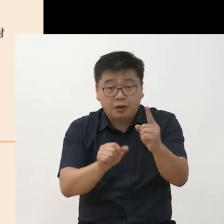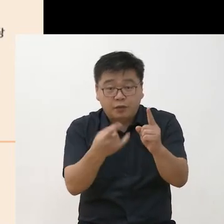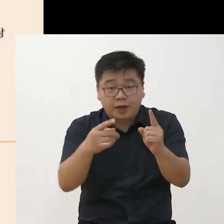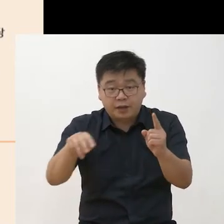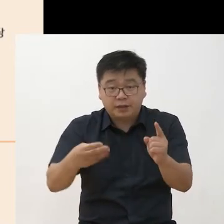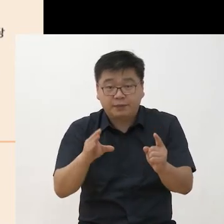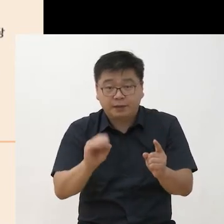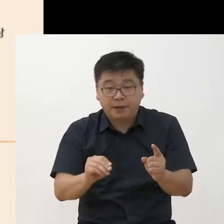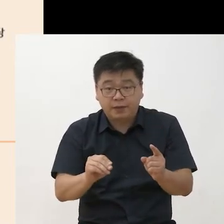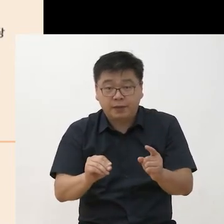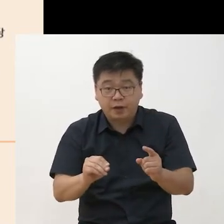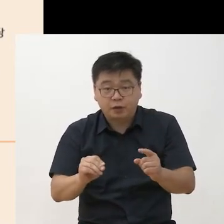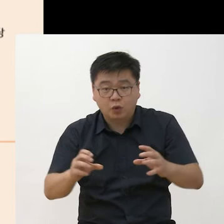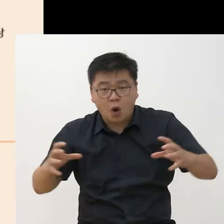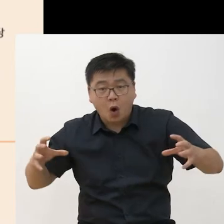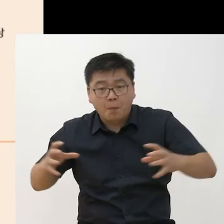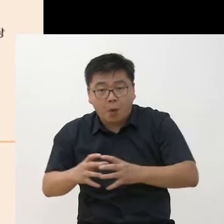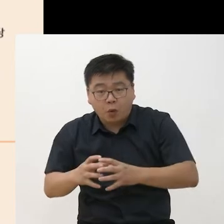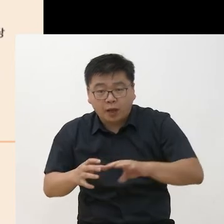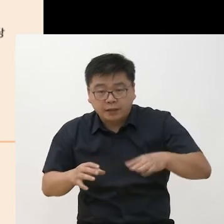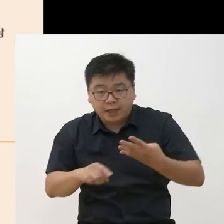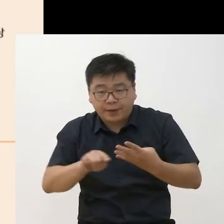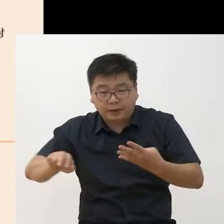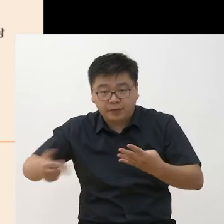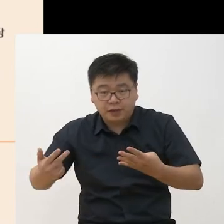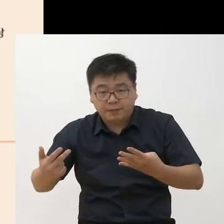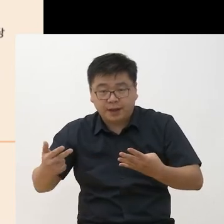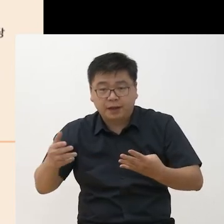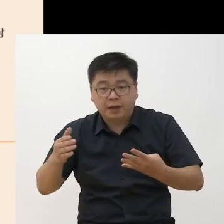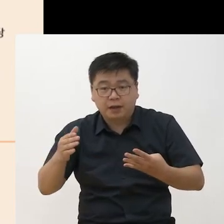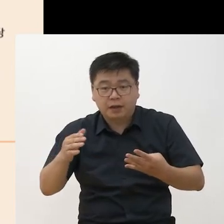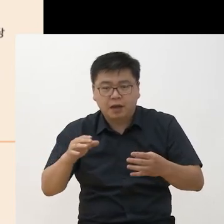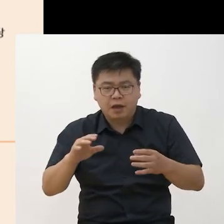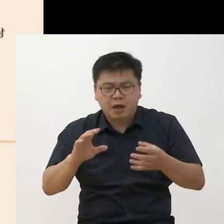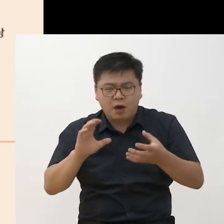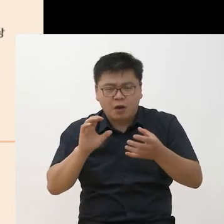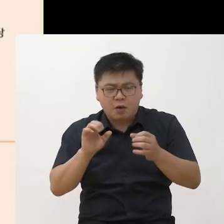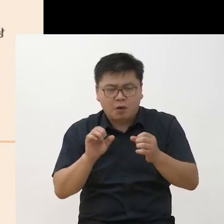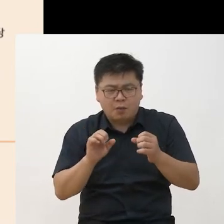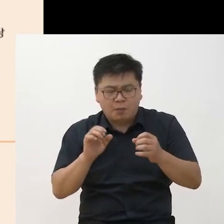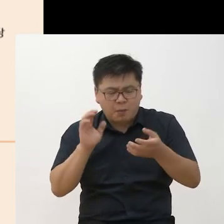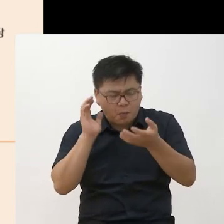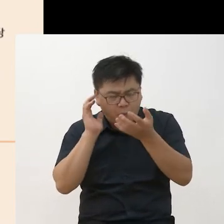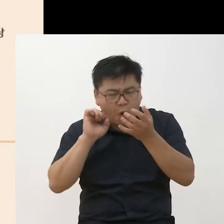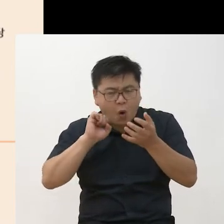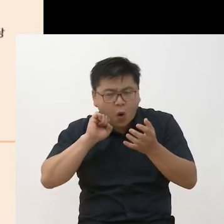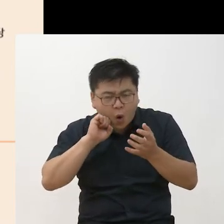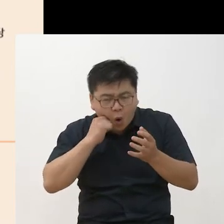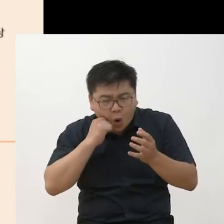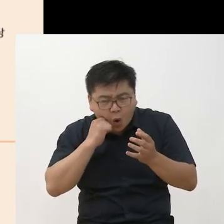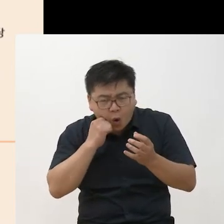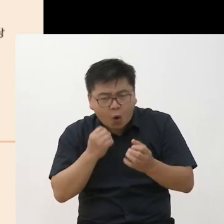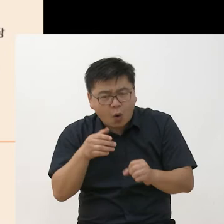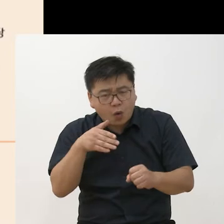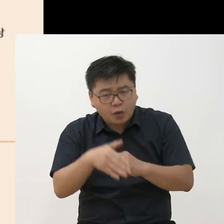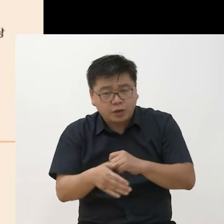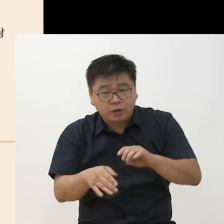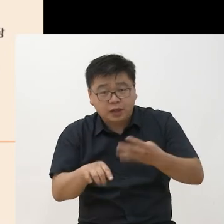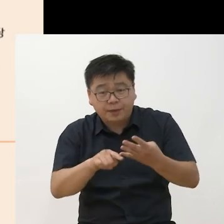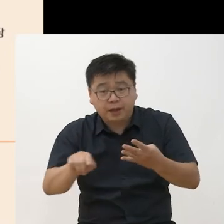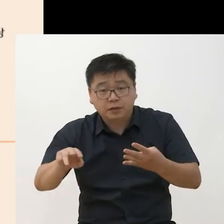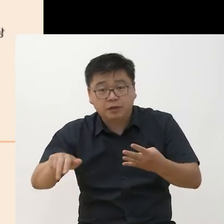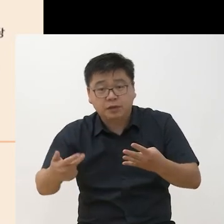공연예술형, 복합형은 400만 원에서 700만 원입니다. 단체당 최대 방문 횟수는